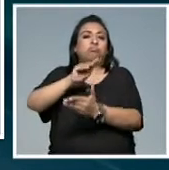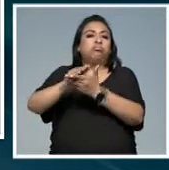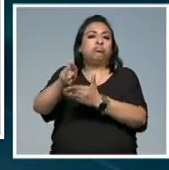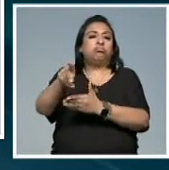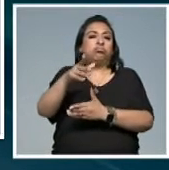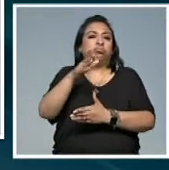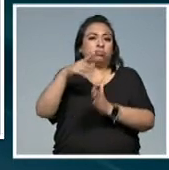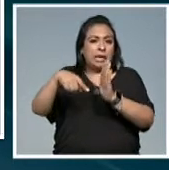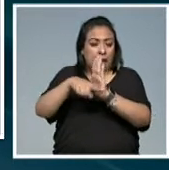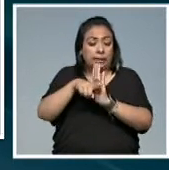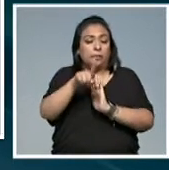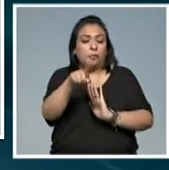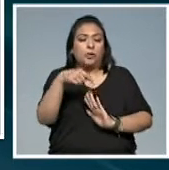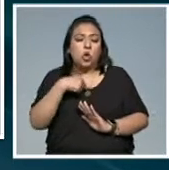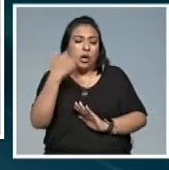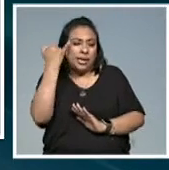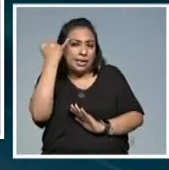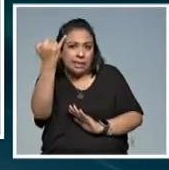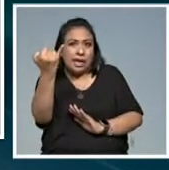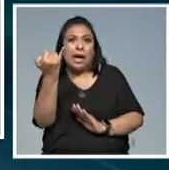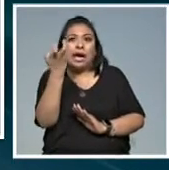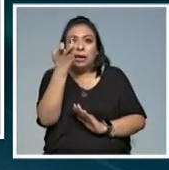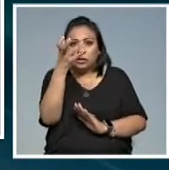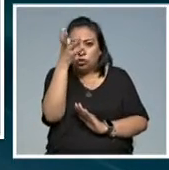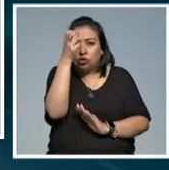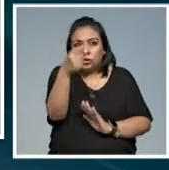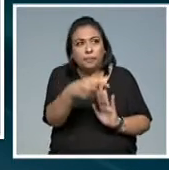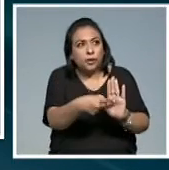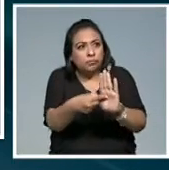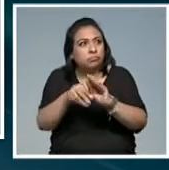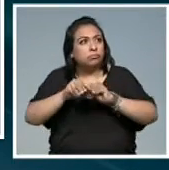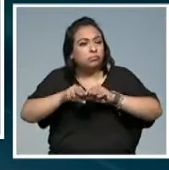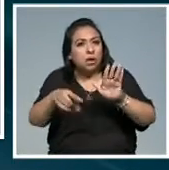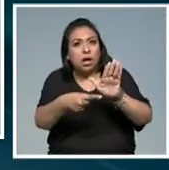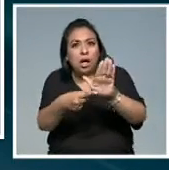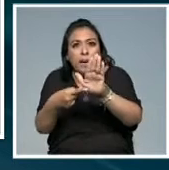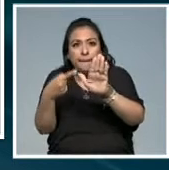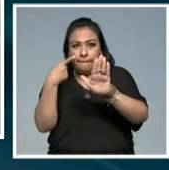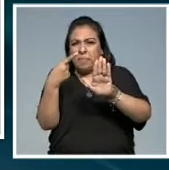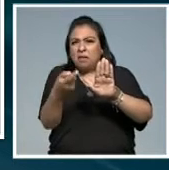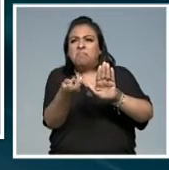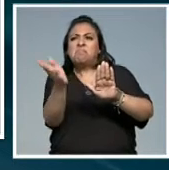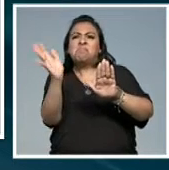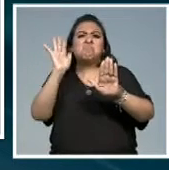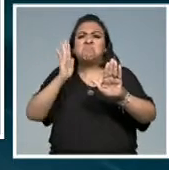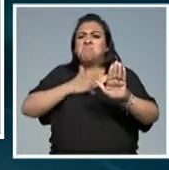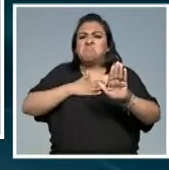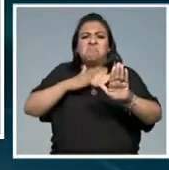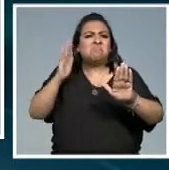E allora mi piaceva l'idea di far esplodere tutti questi concetti e dimostrare che ognuno di noi è in qualche